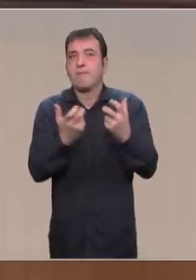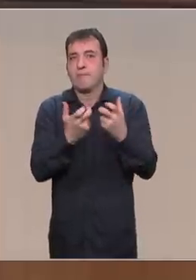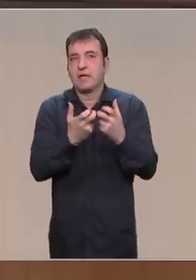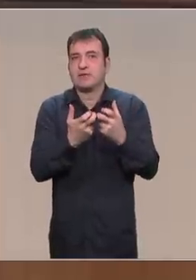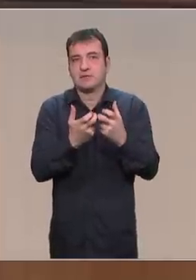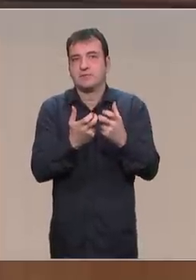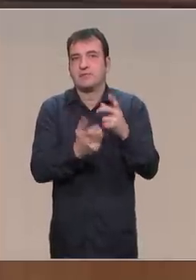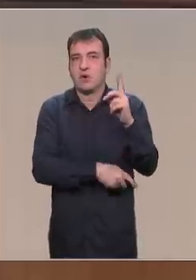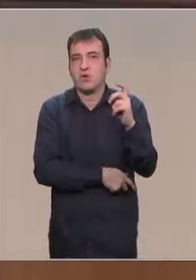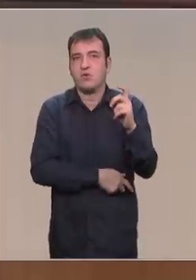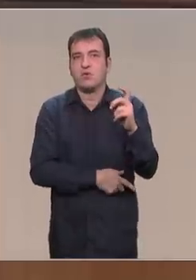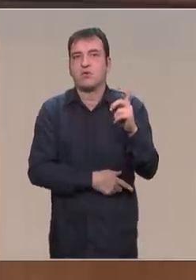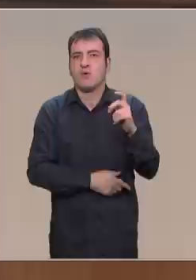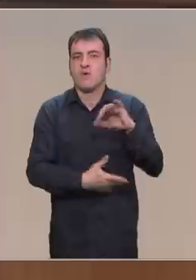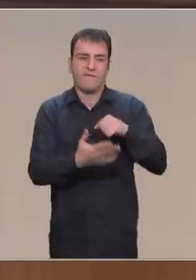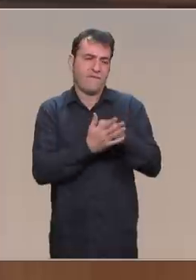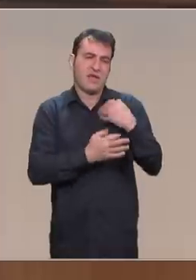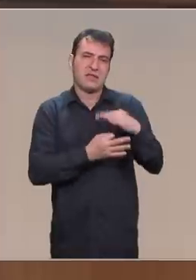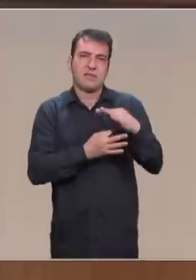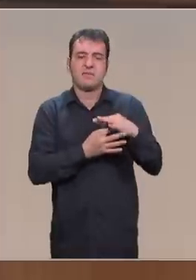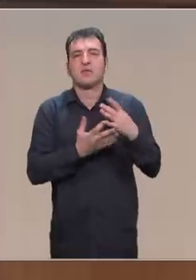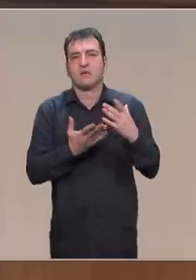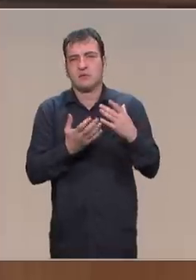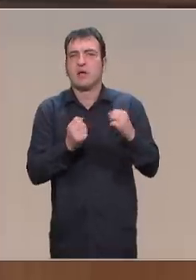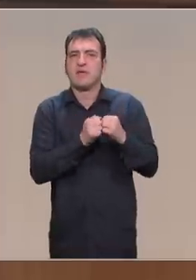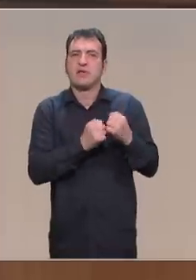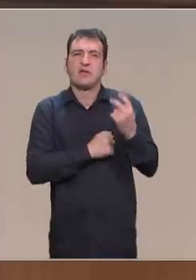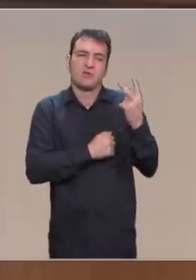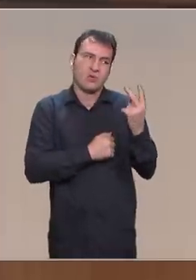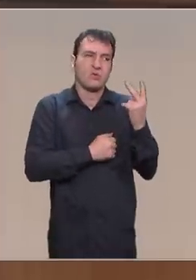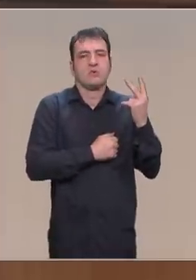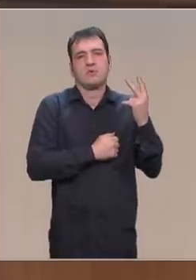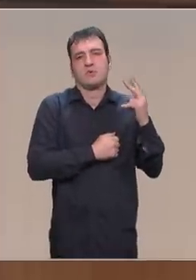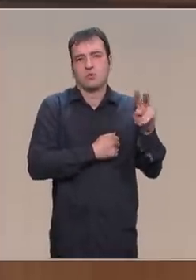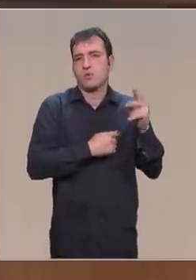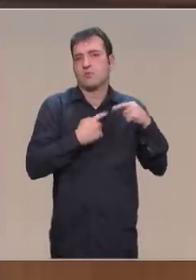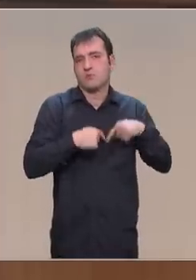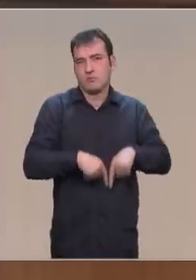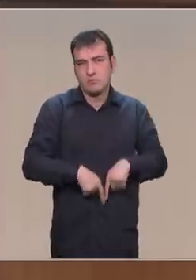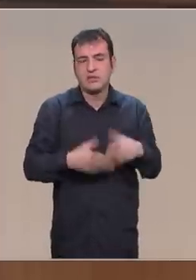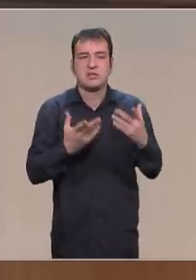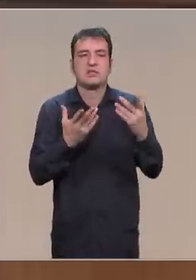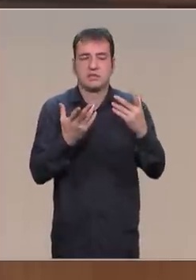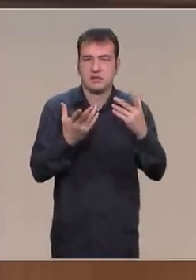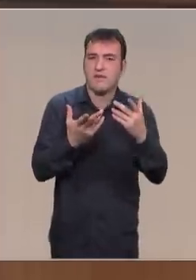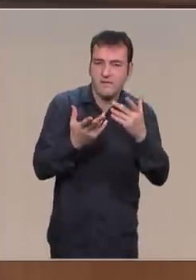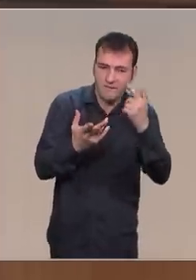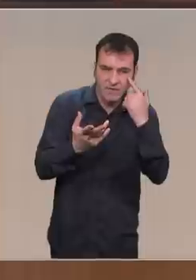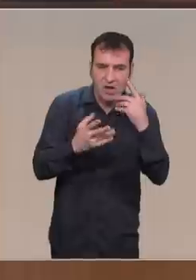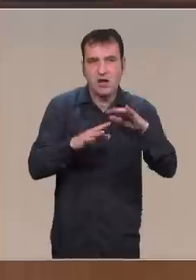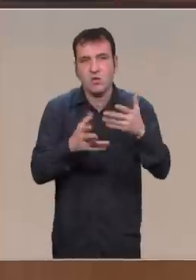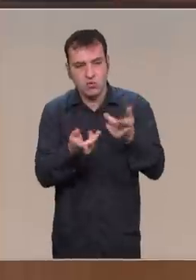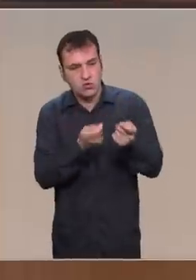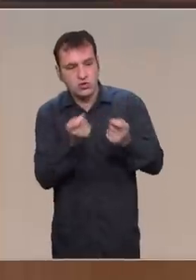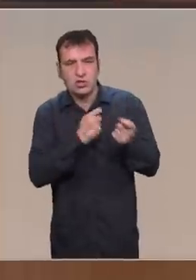lancé fin septembre avec Bérangère Couillard et Marc Fesneau le chantier de sa gestion, réutilisation des eaux usées, préservation des nappes